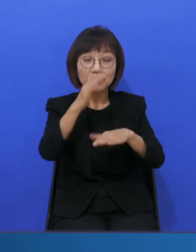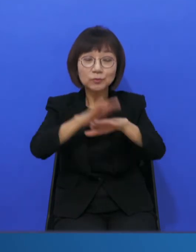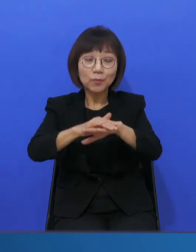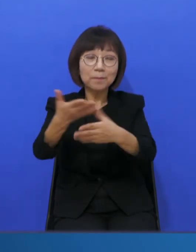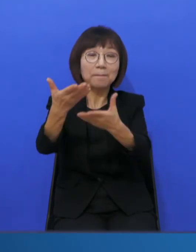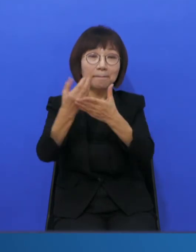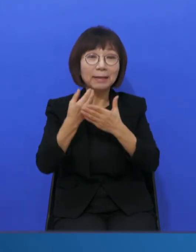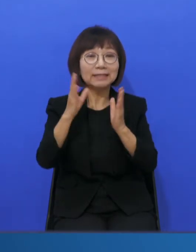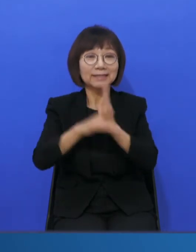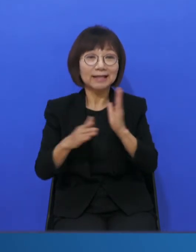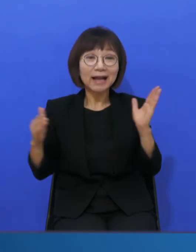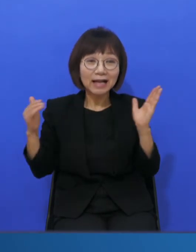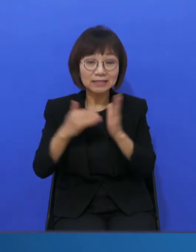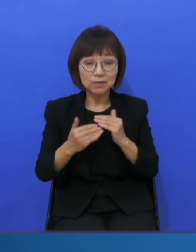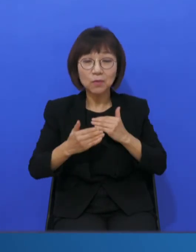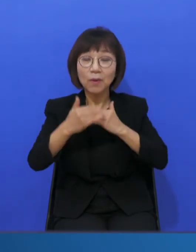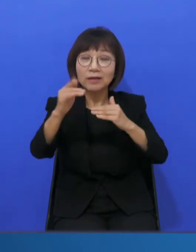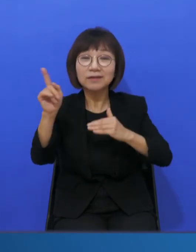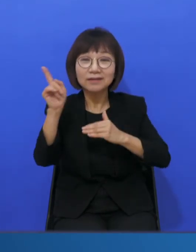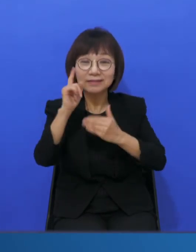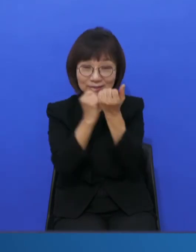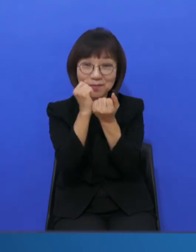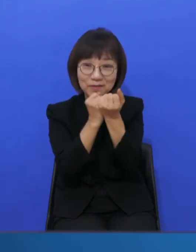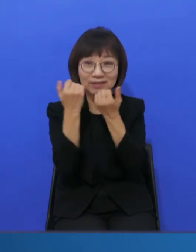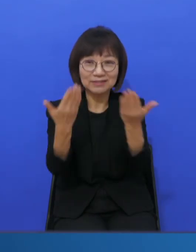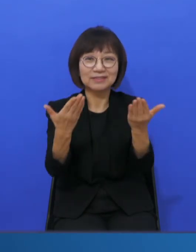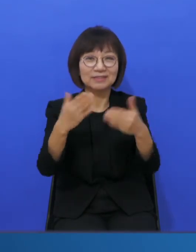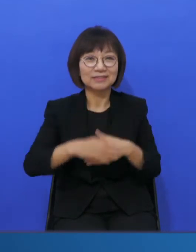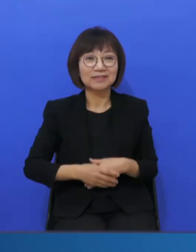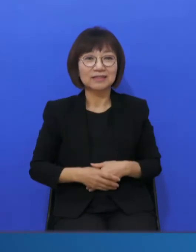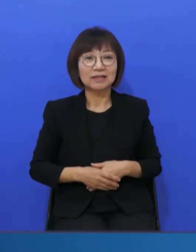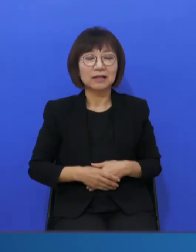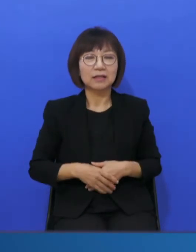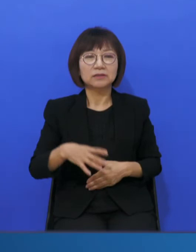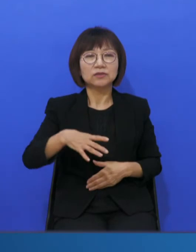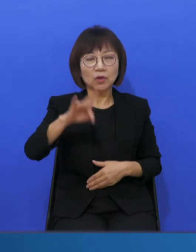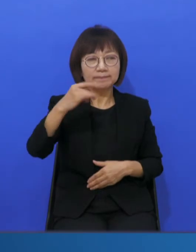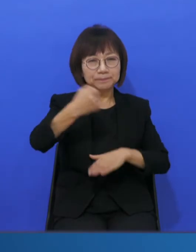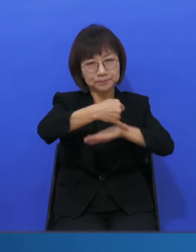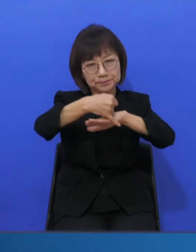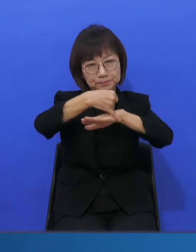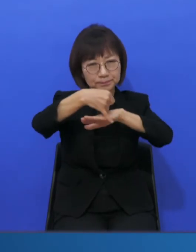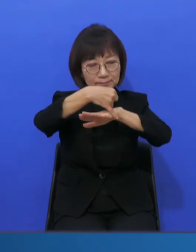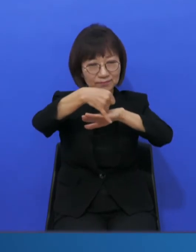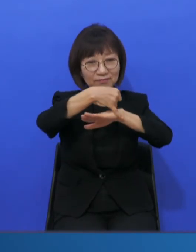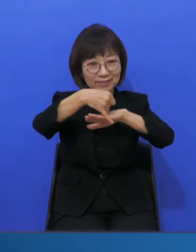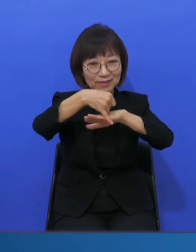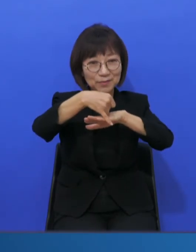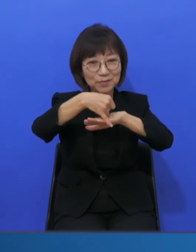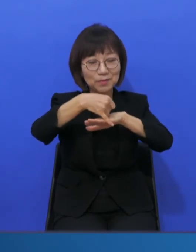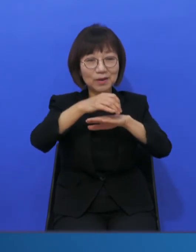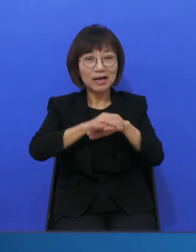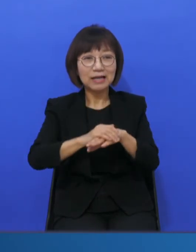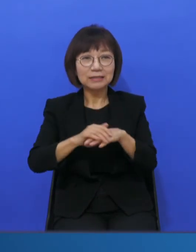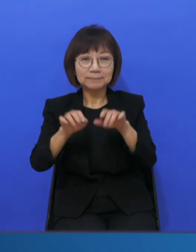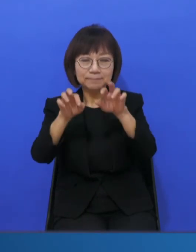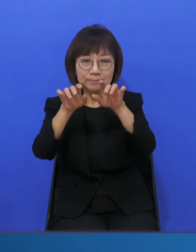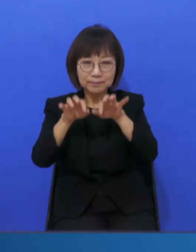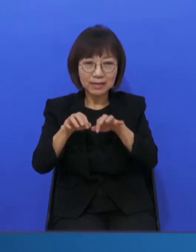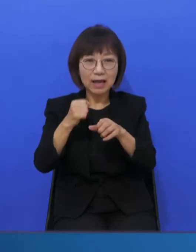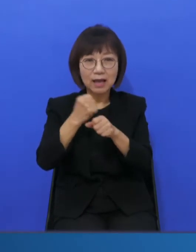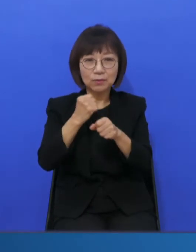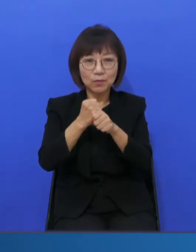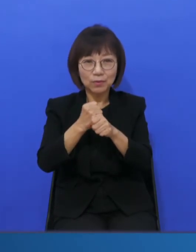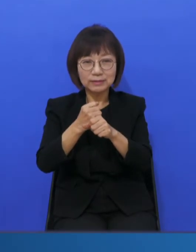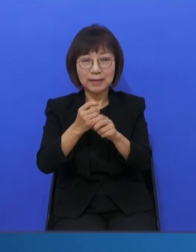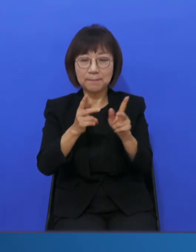손에 도착하기까지 대략적인 과정을 정리하자면 이렇습니다. 맨 처음 기획을 시작을 하면서 이제 원고